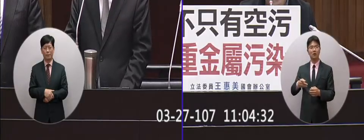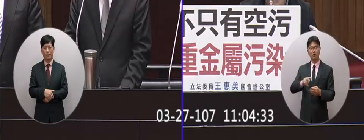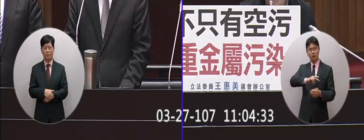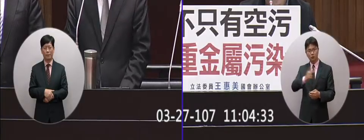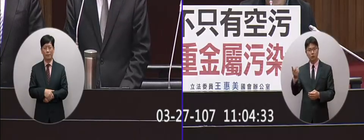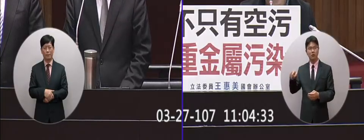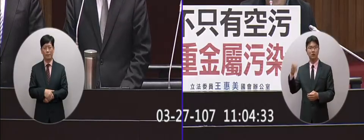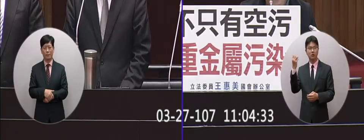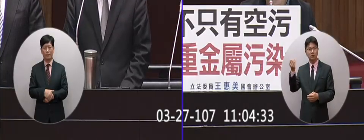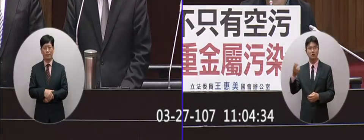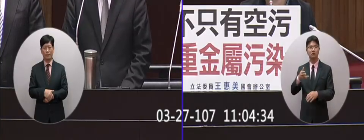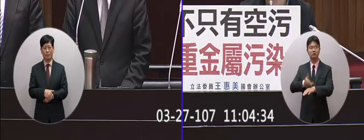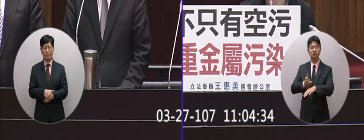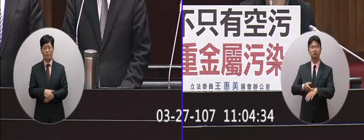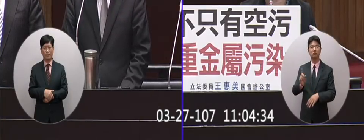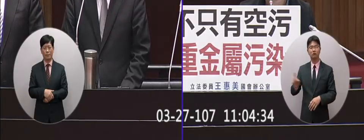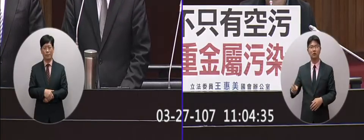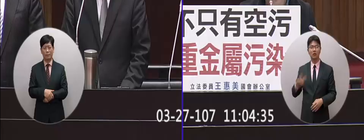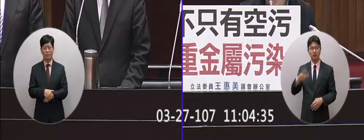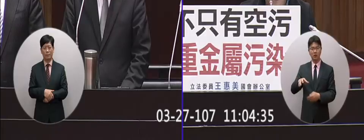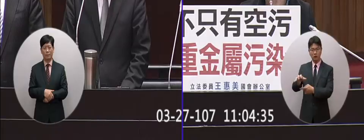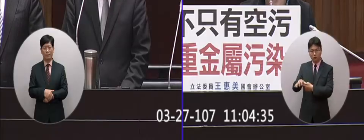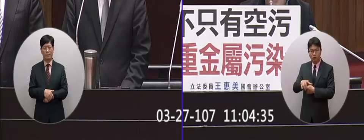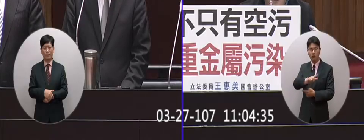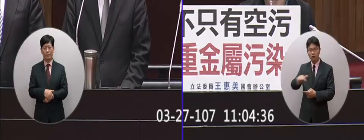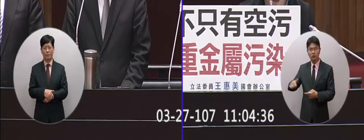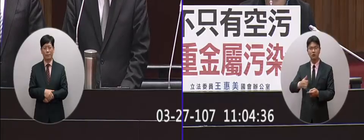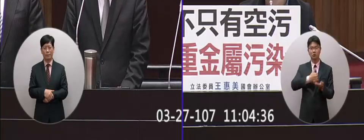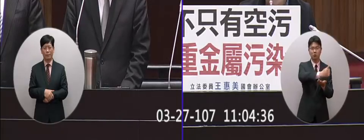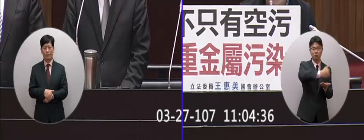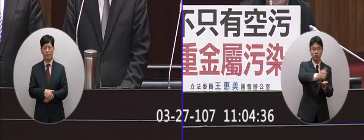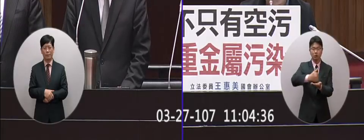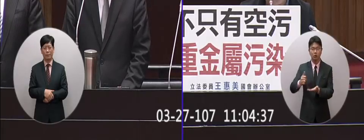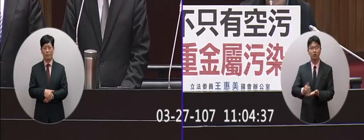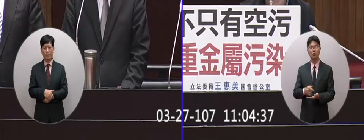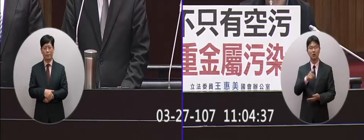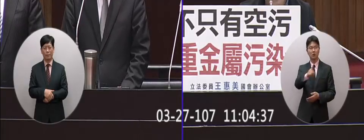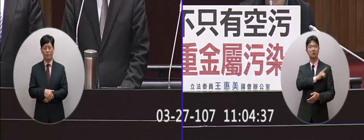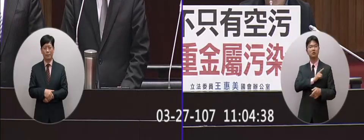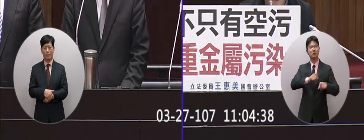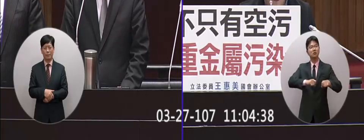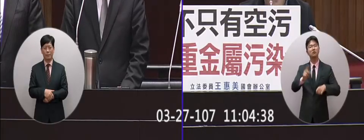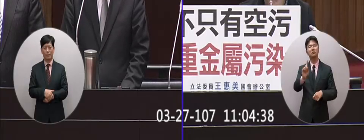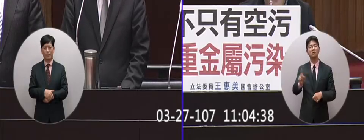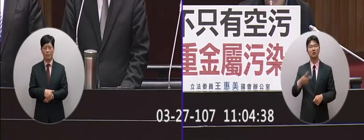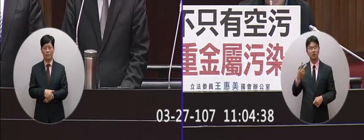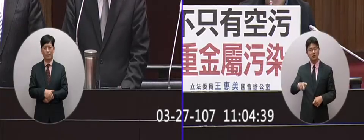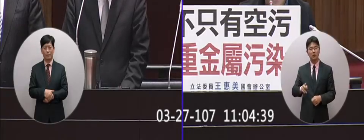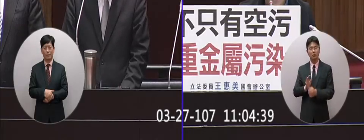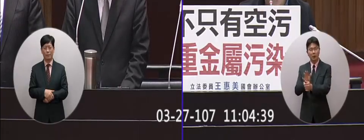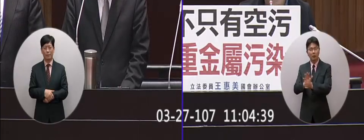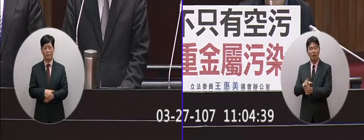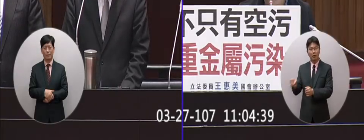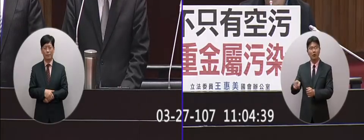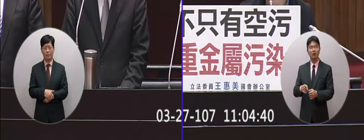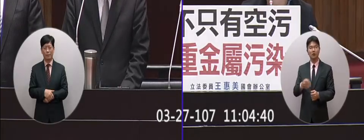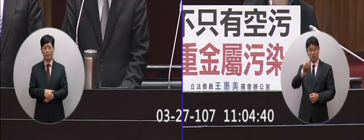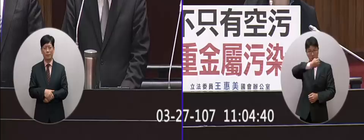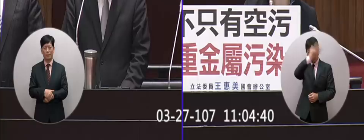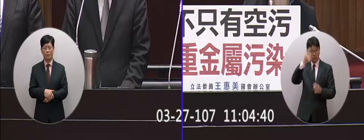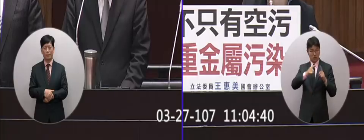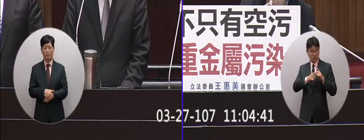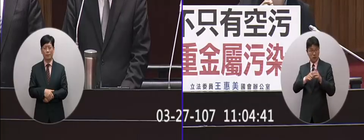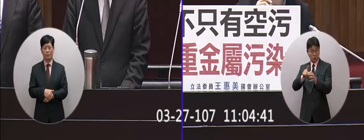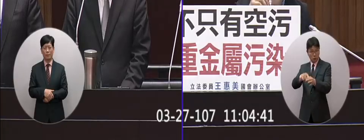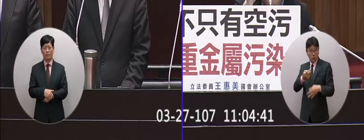们政府呢，如何把这些农产品能够外销？你们的策略又是什么？那如何能提高这些高那个青年人的一个